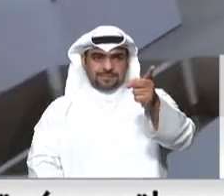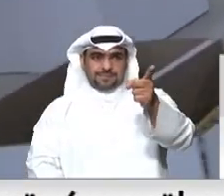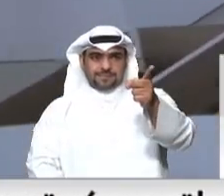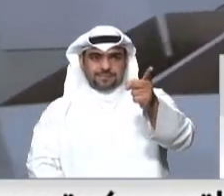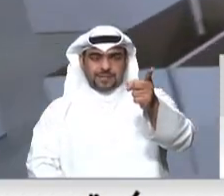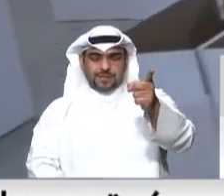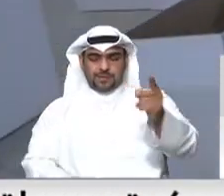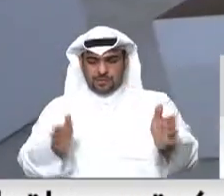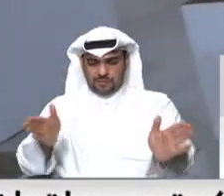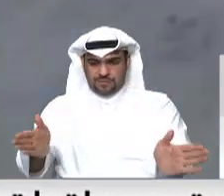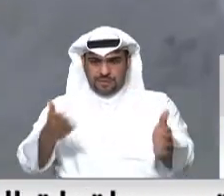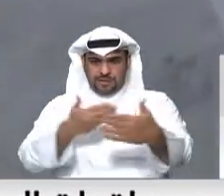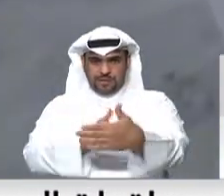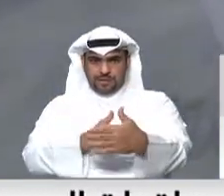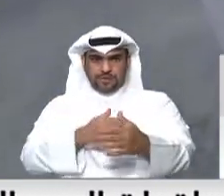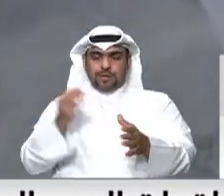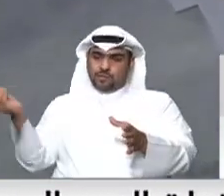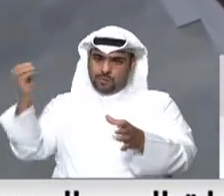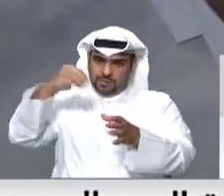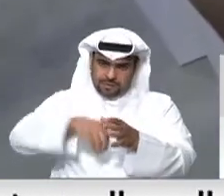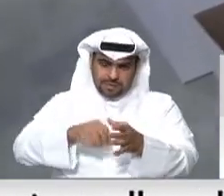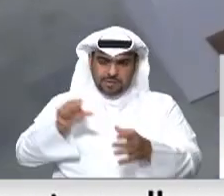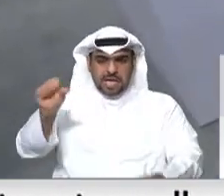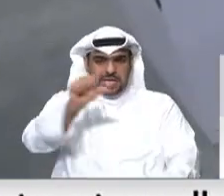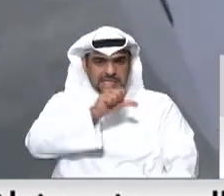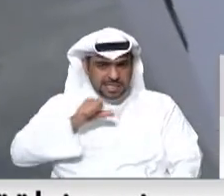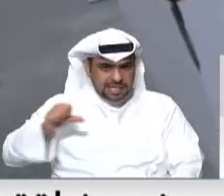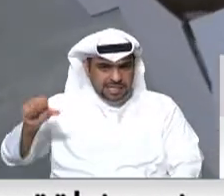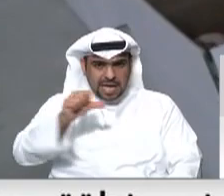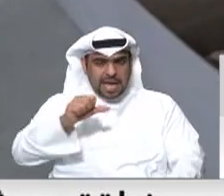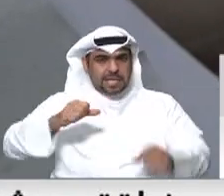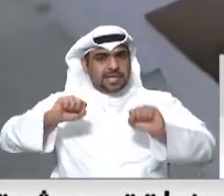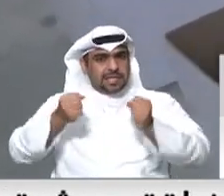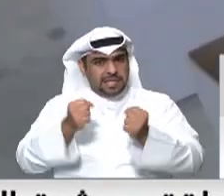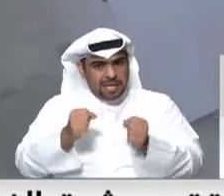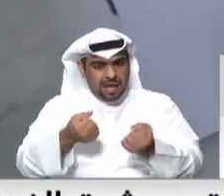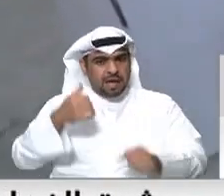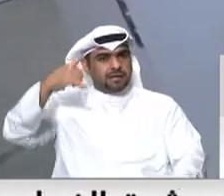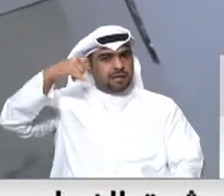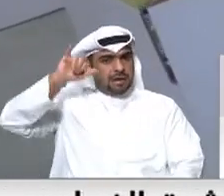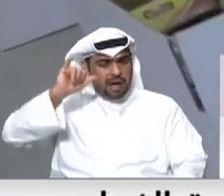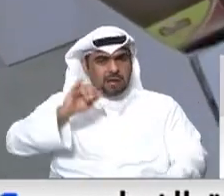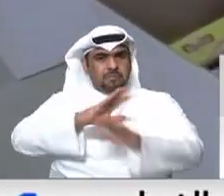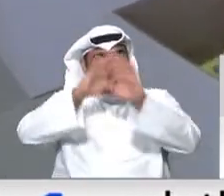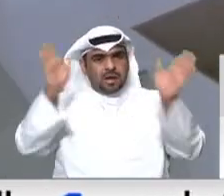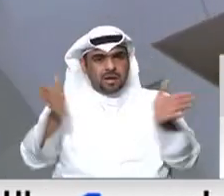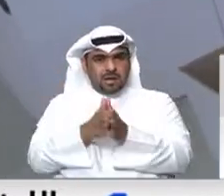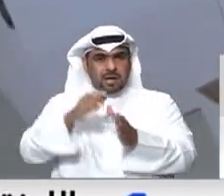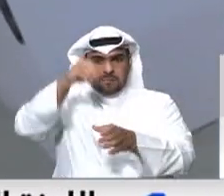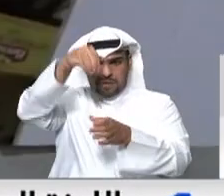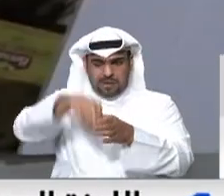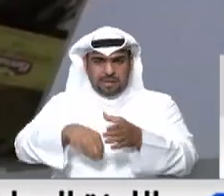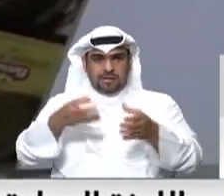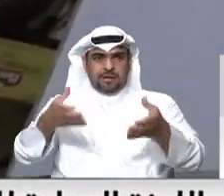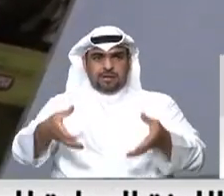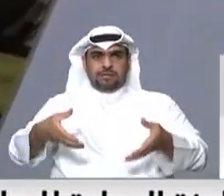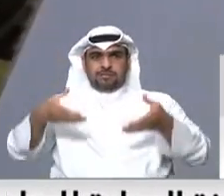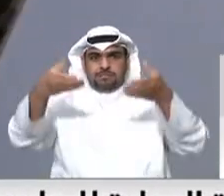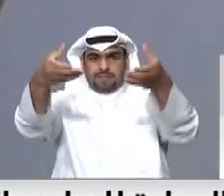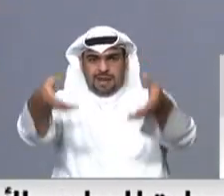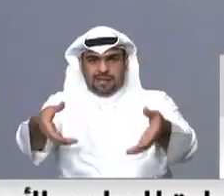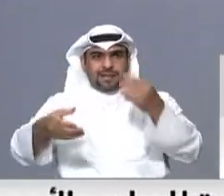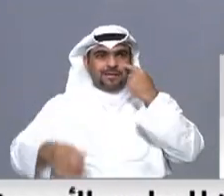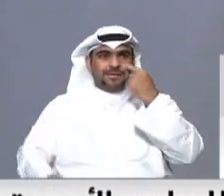مئات المستفيدين الذين بعثوا برسائل الشكر للكويت أميرا وحكومة وشعبا،